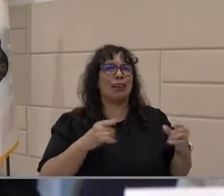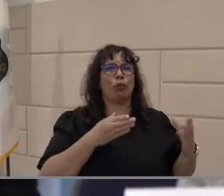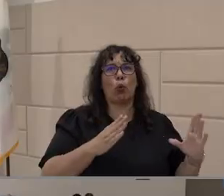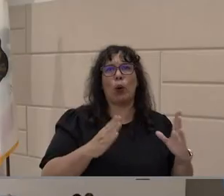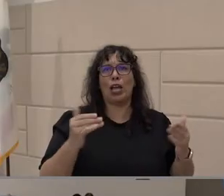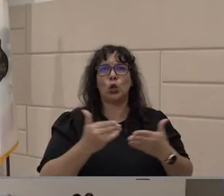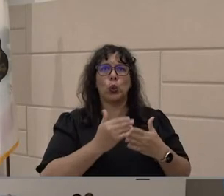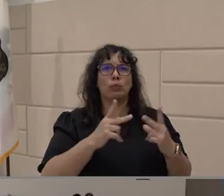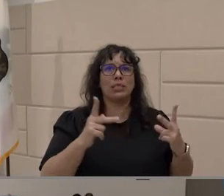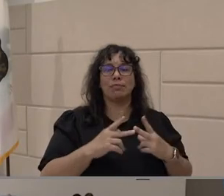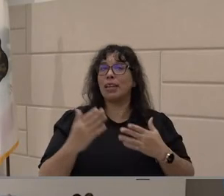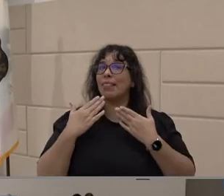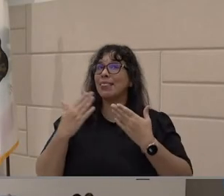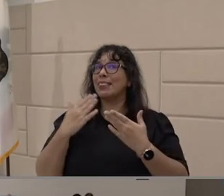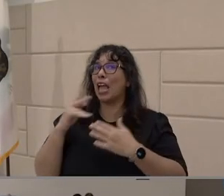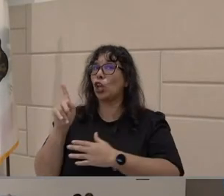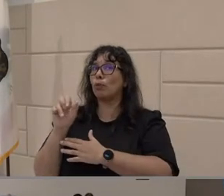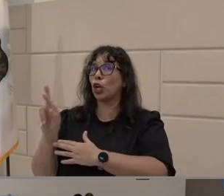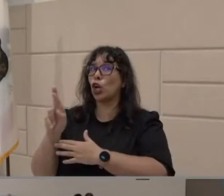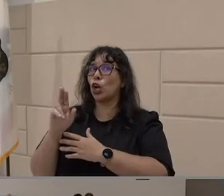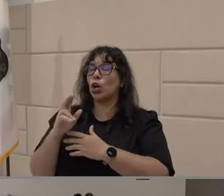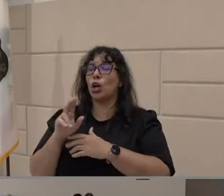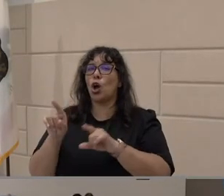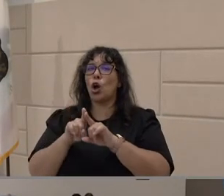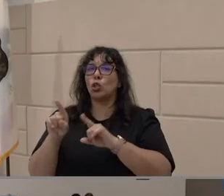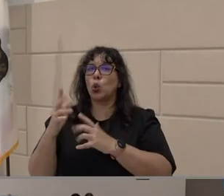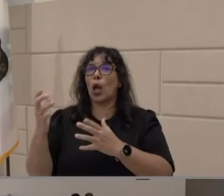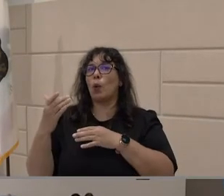បានជាកិច្ចខំចម្លែកនឹង